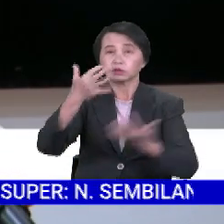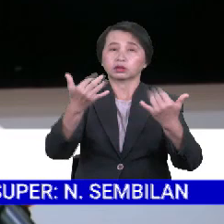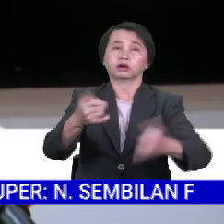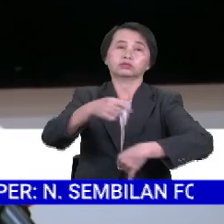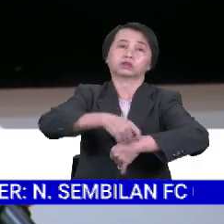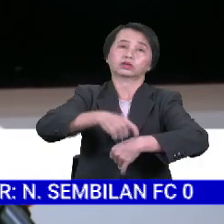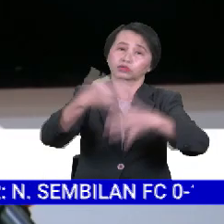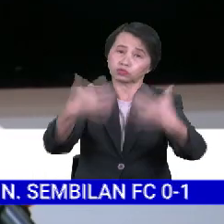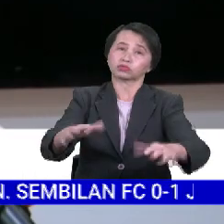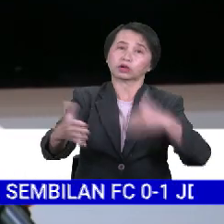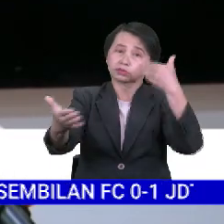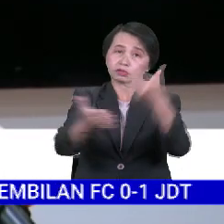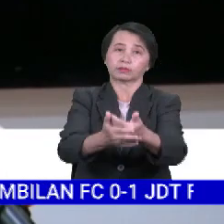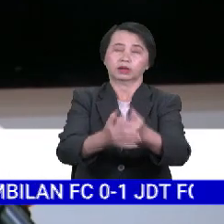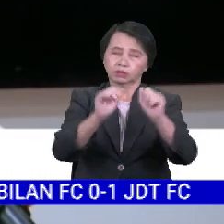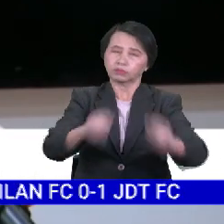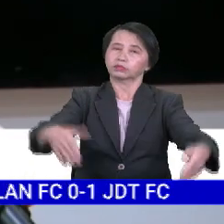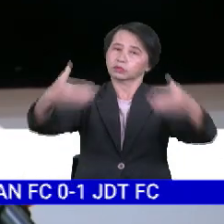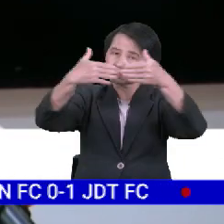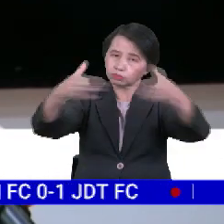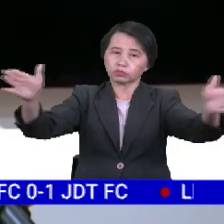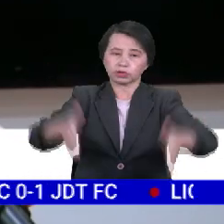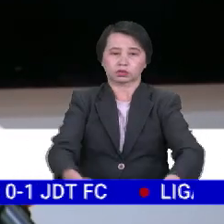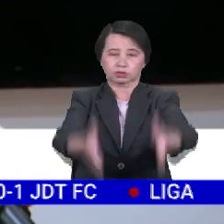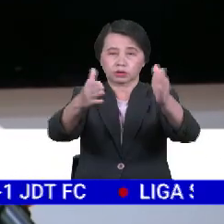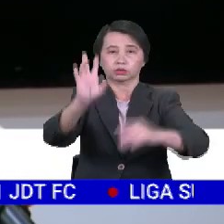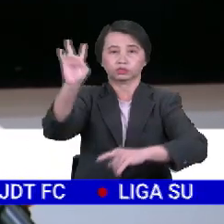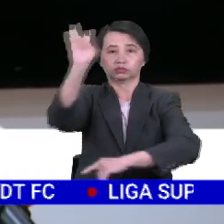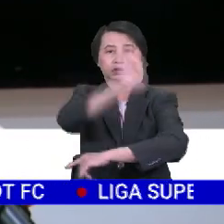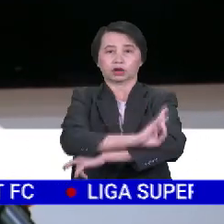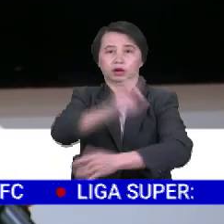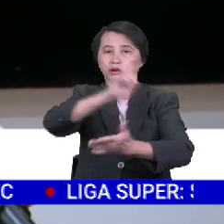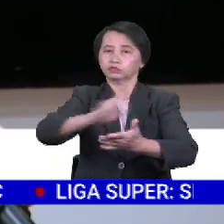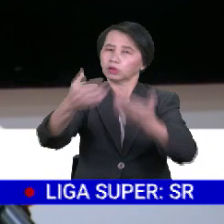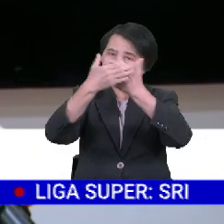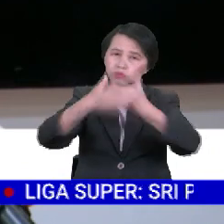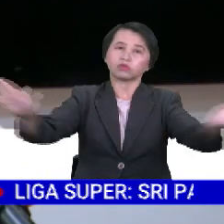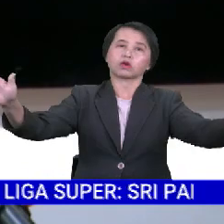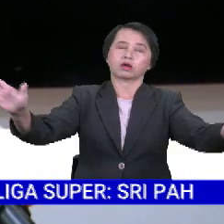masa kita boleh buka 7 hari seminggu. Tapi